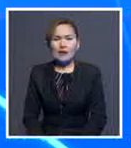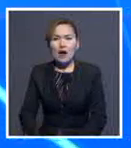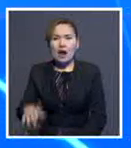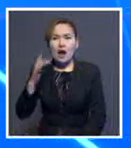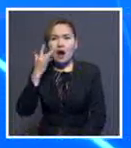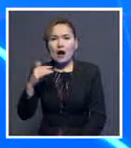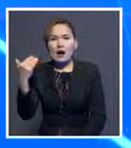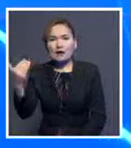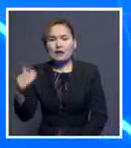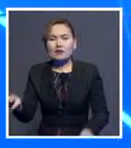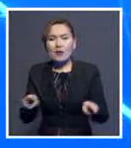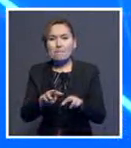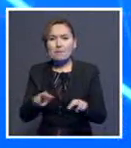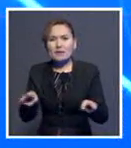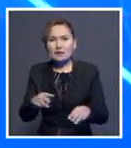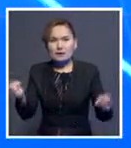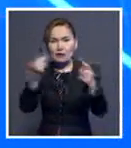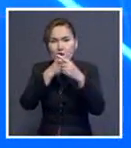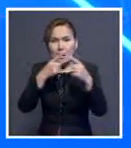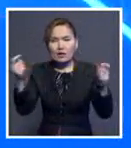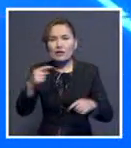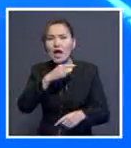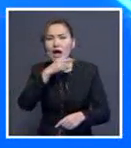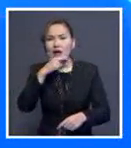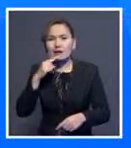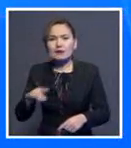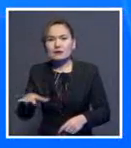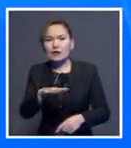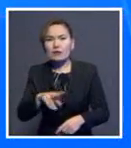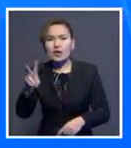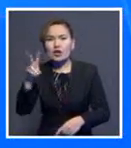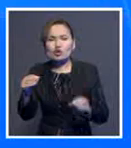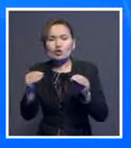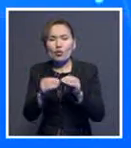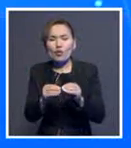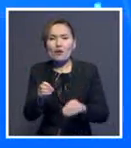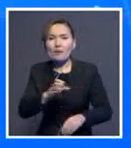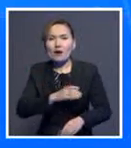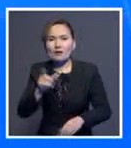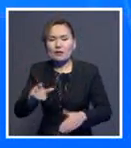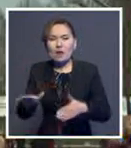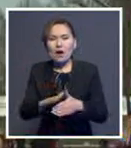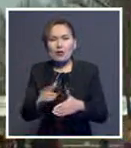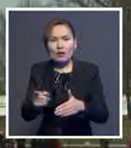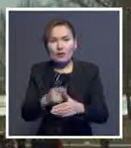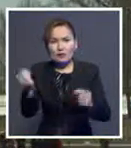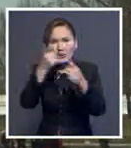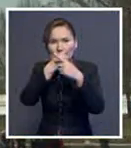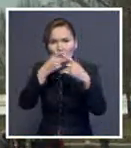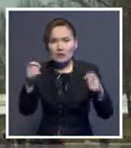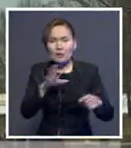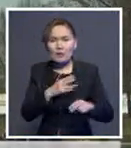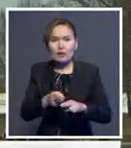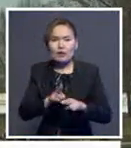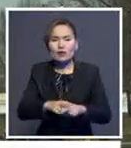Ақштың қаржы министрлігі Путин тізіміне Ресейдің 210 азаматын енгізді. Олардың 114-ті Кремль басшысының